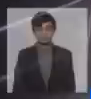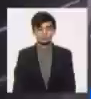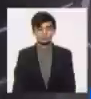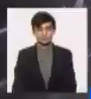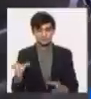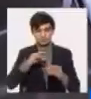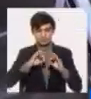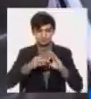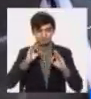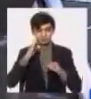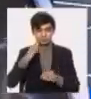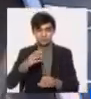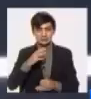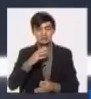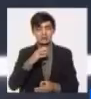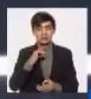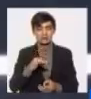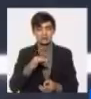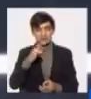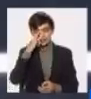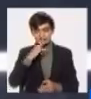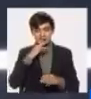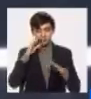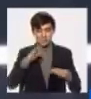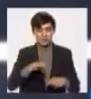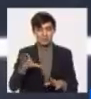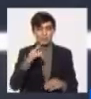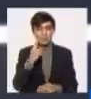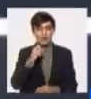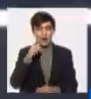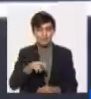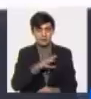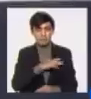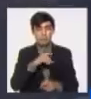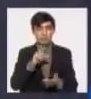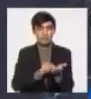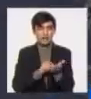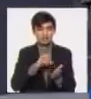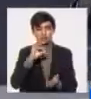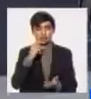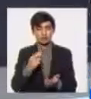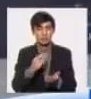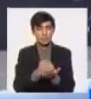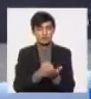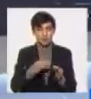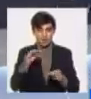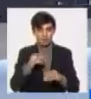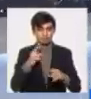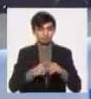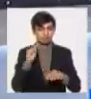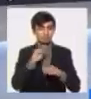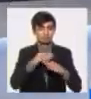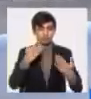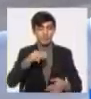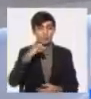Обо всем по порядку. Итак, казахстанцам с 1 апреля повысили пенсии и социальные пособия. Уже в мае граждане